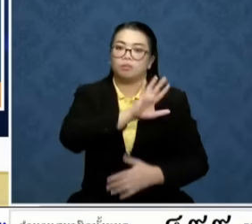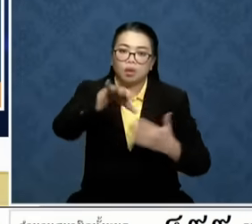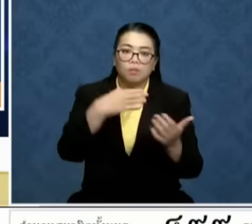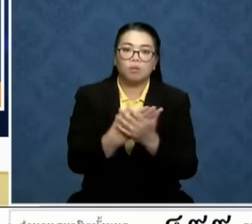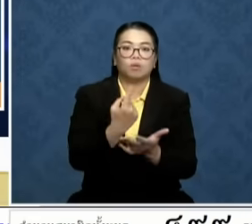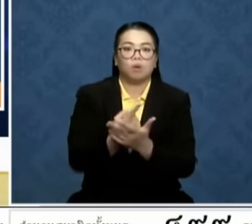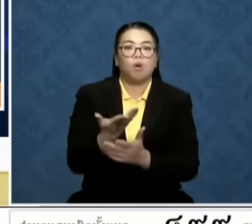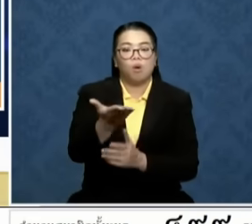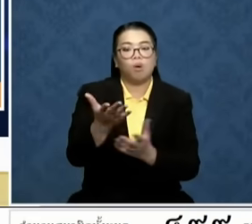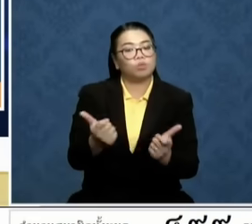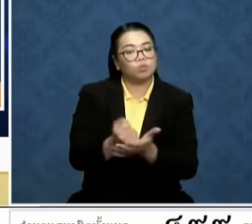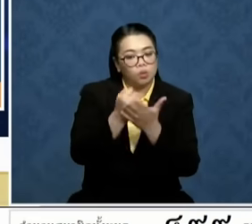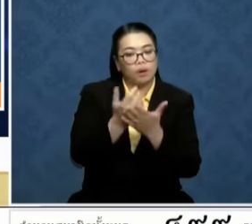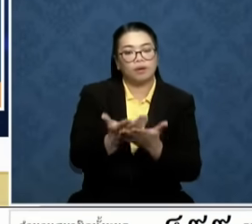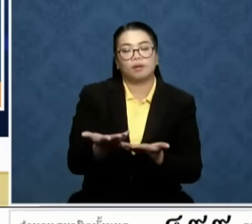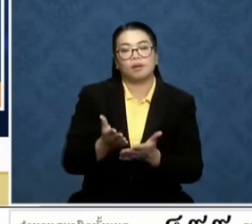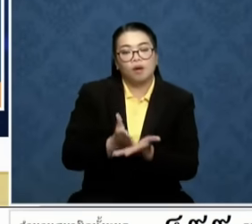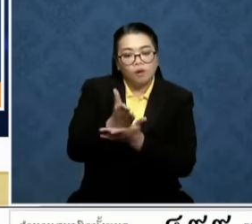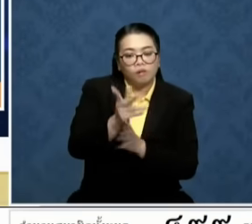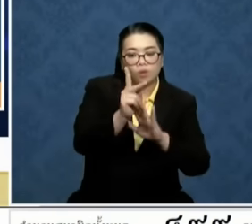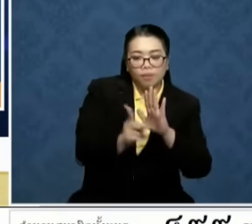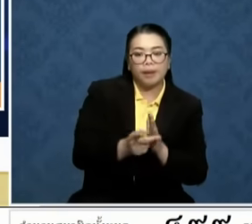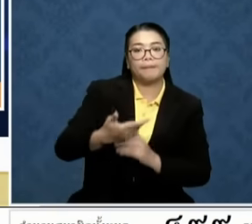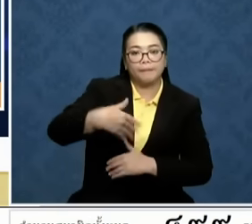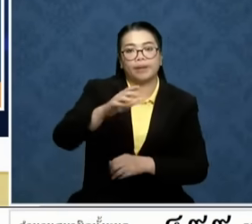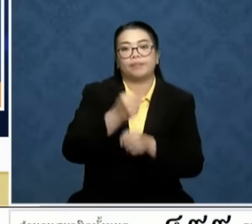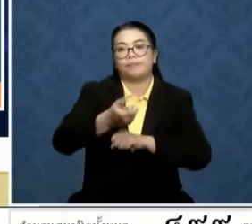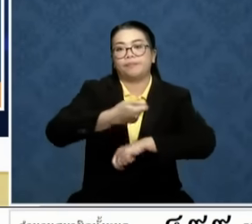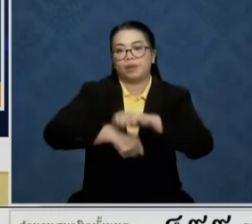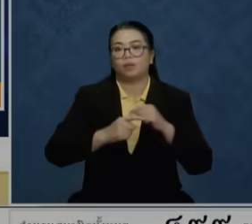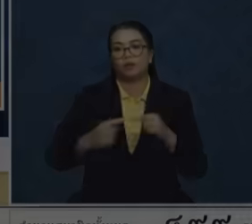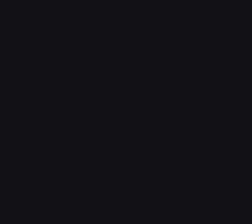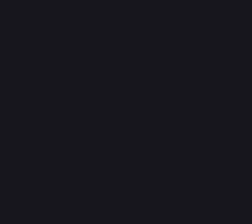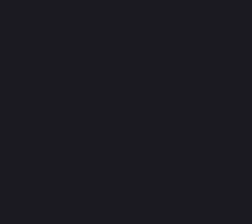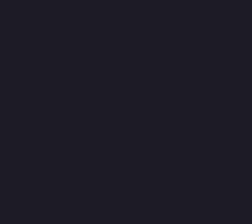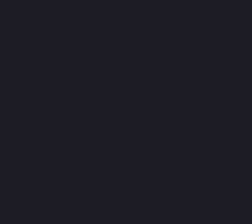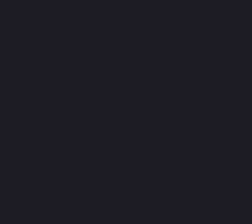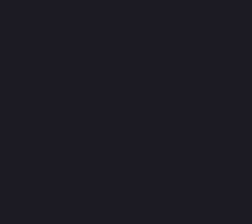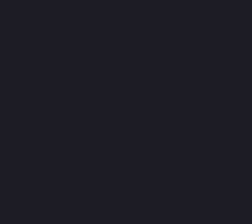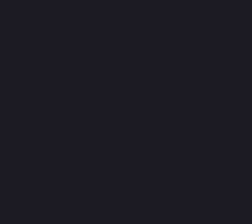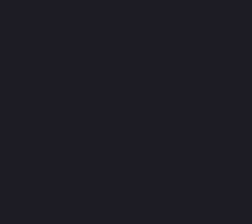แทนราษฎรช่วยรับภารกิจนี้จากฝ่ายนิติบัญญัติไปปฏิบัติการต่อด้วยครับขอบคุณครับ